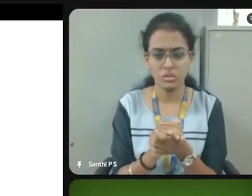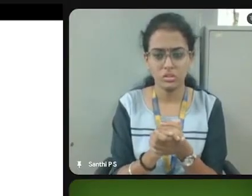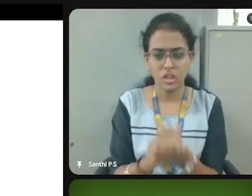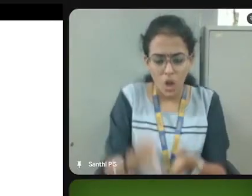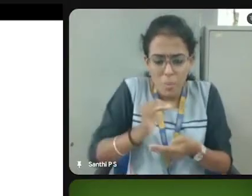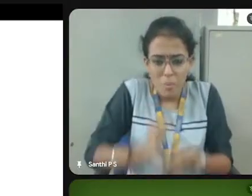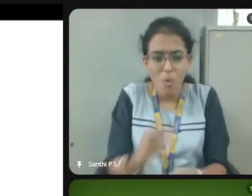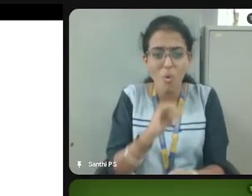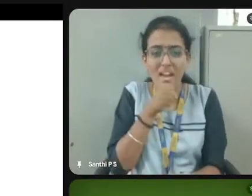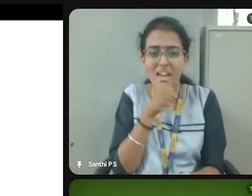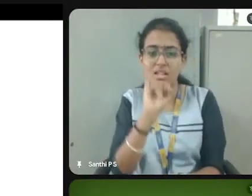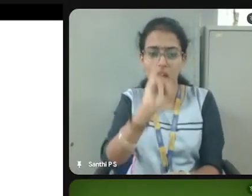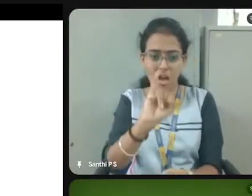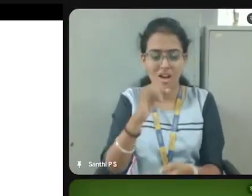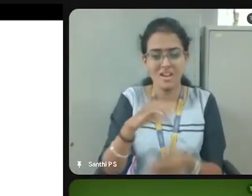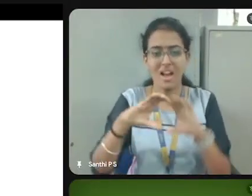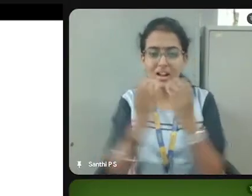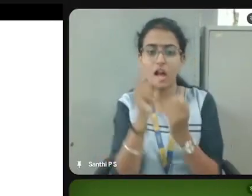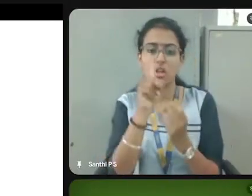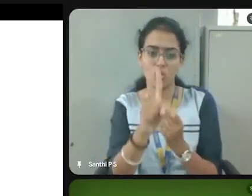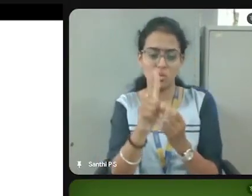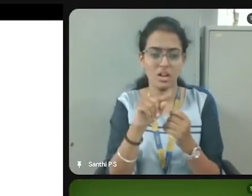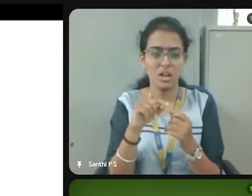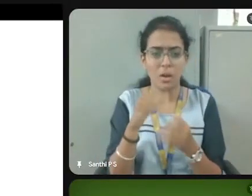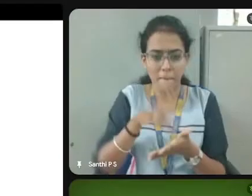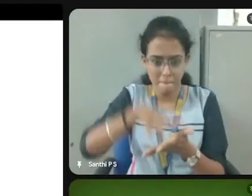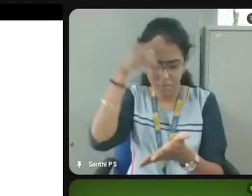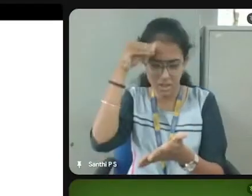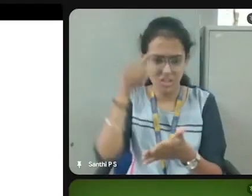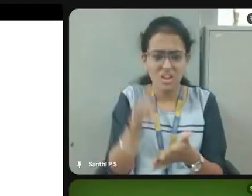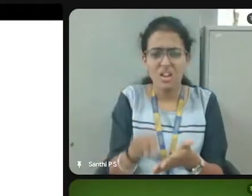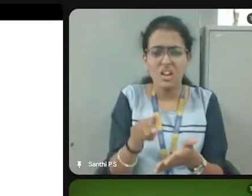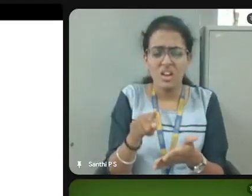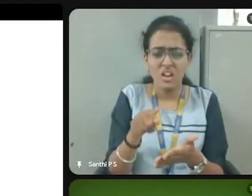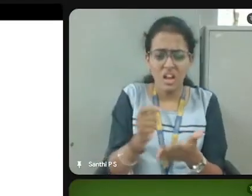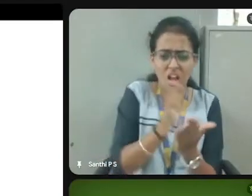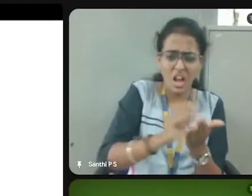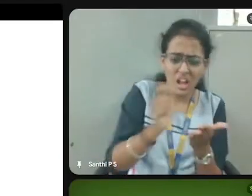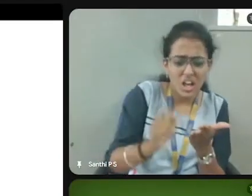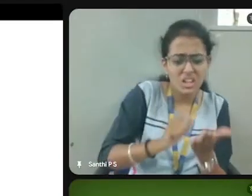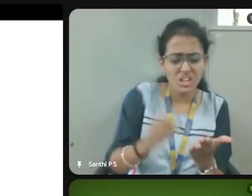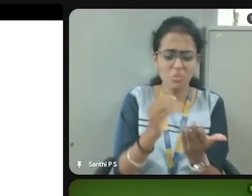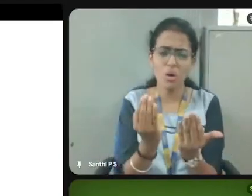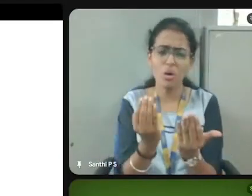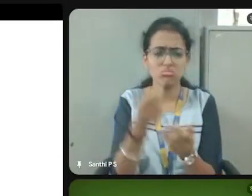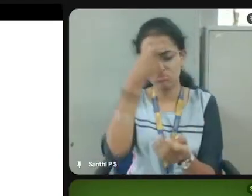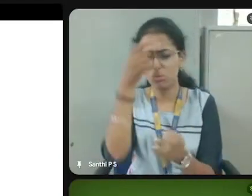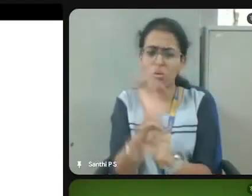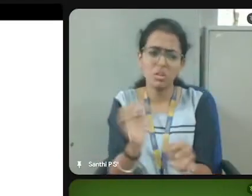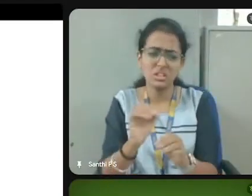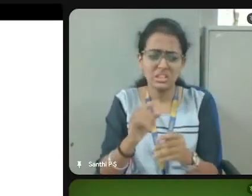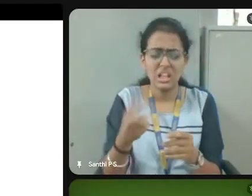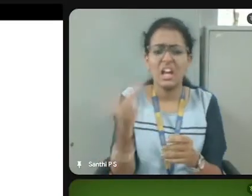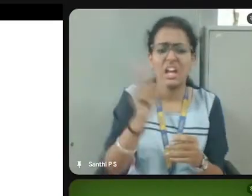മോക്ക് 6 വയസ്സുണ്ട്, 1ാം ക്ലാസ്സിലാണ് പഠിക്കുന്നത്. അപ്പോ ആള് എഴുതിക്കുമ്പോ കുഴപ്പമില്ല, പക്ഷെ നമ്മൾ